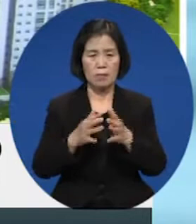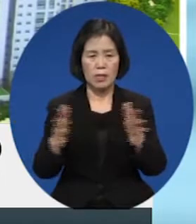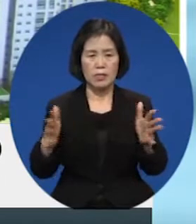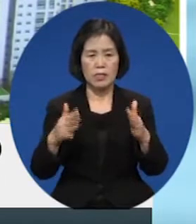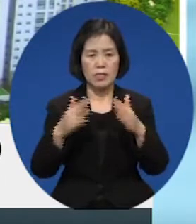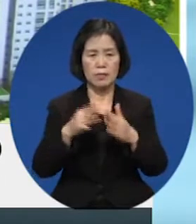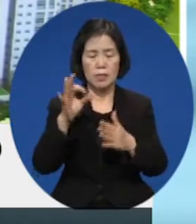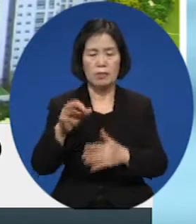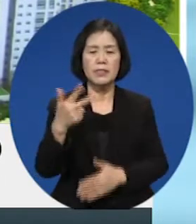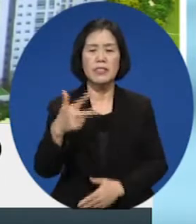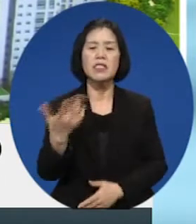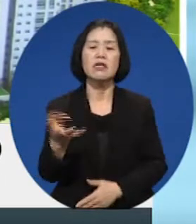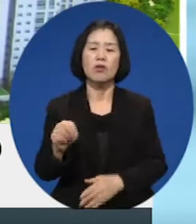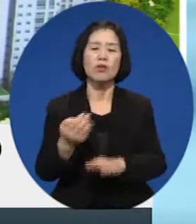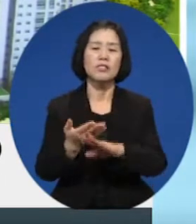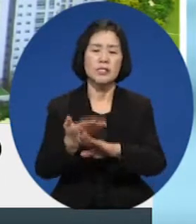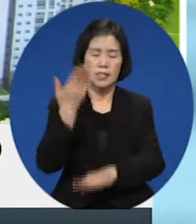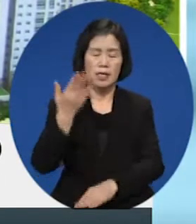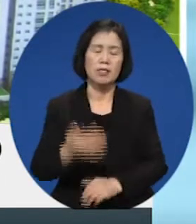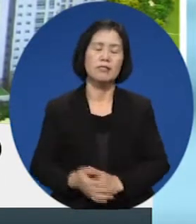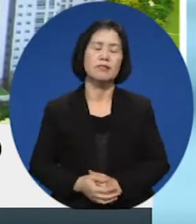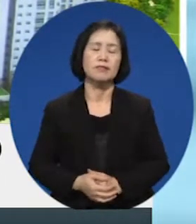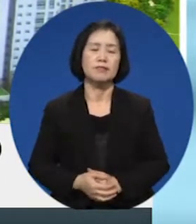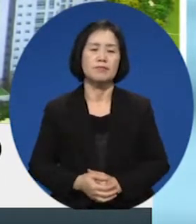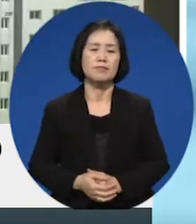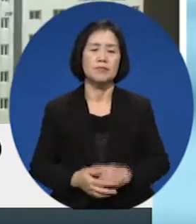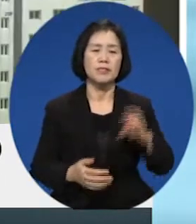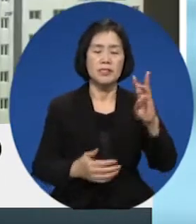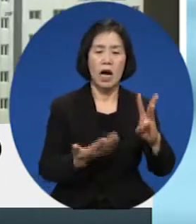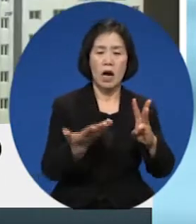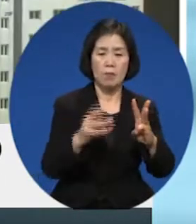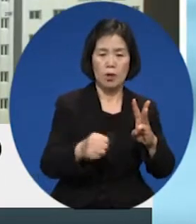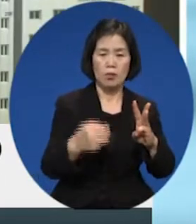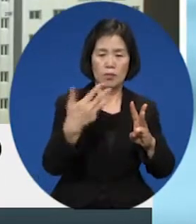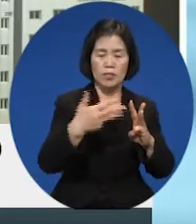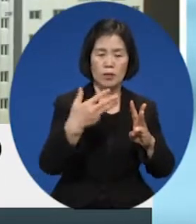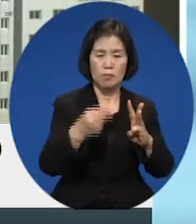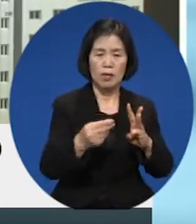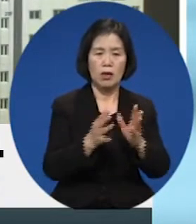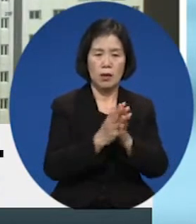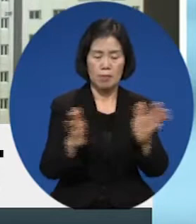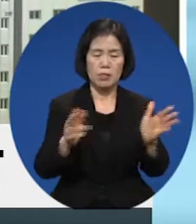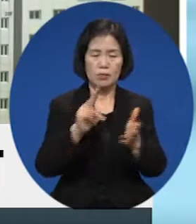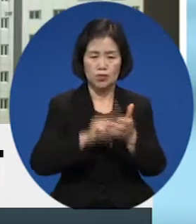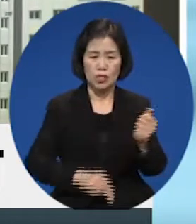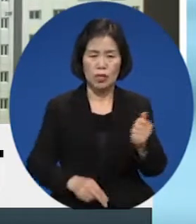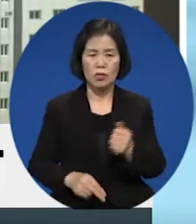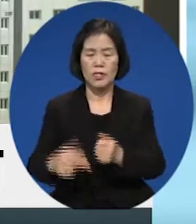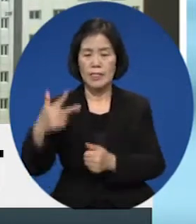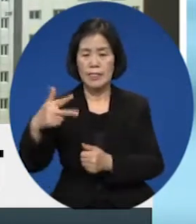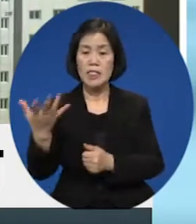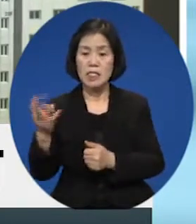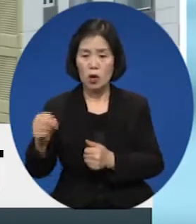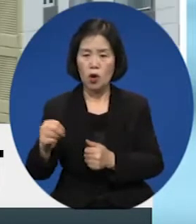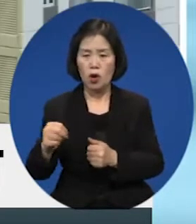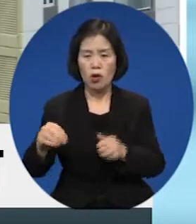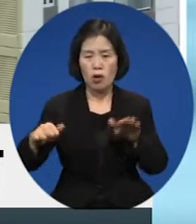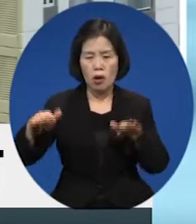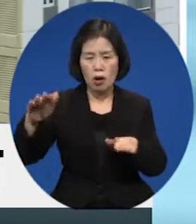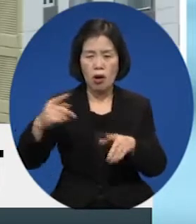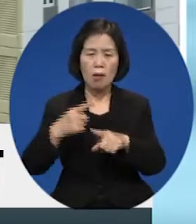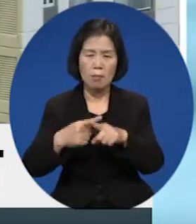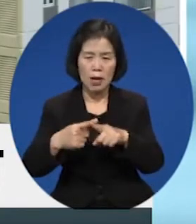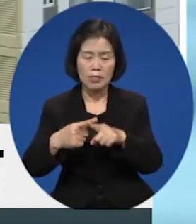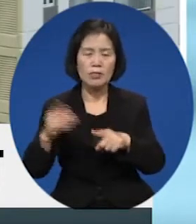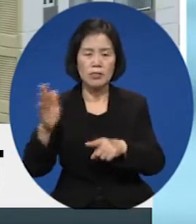집값은 7억원 이상 인데요 즉 3억 8000만원의 아파트 분양가는 추억 아니라는 시세의 절반